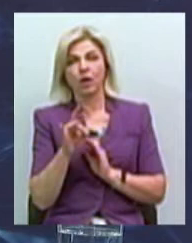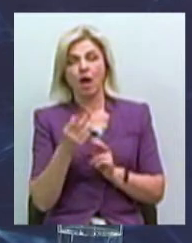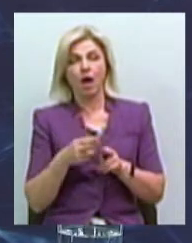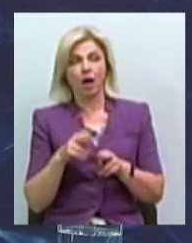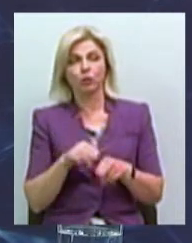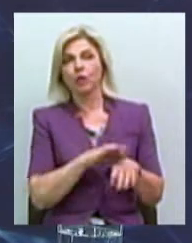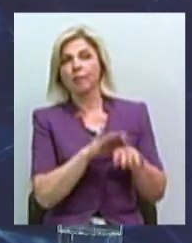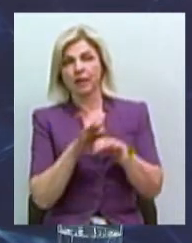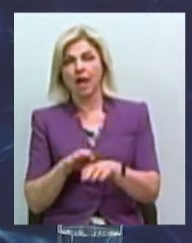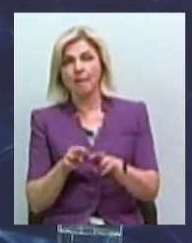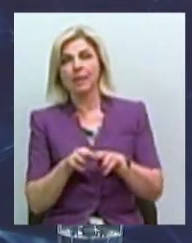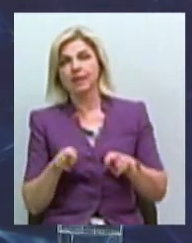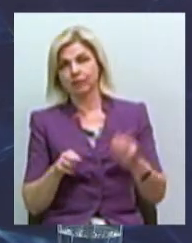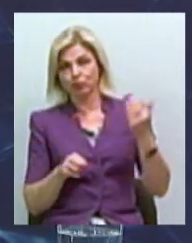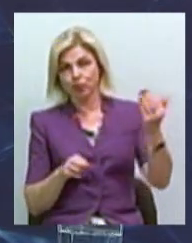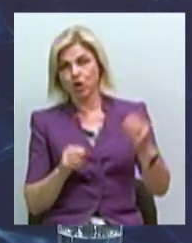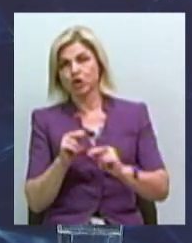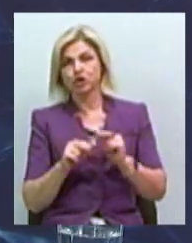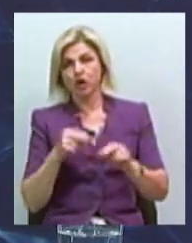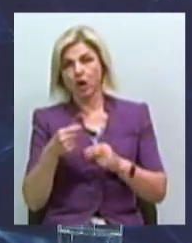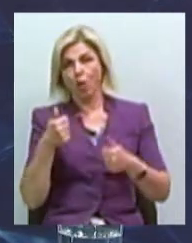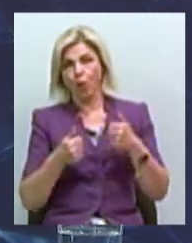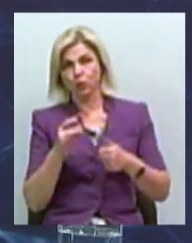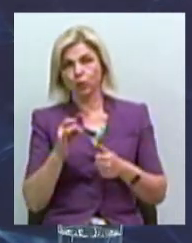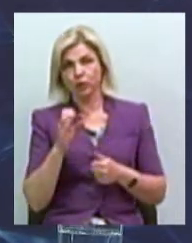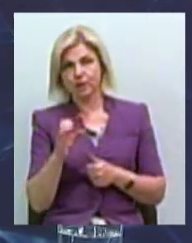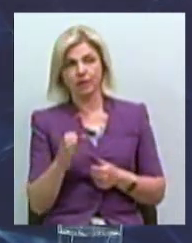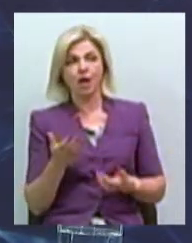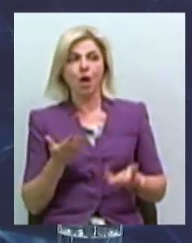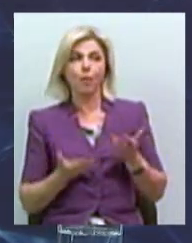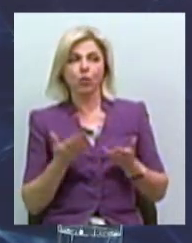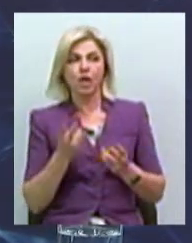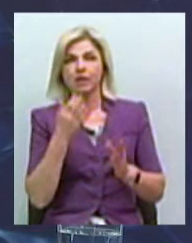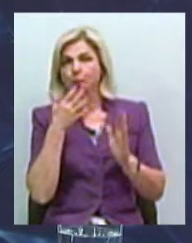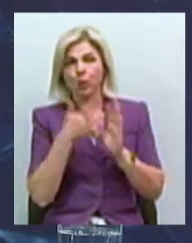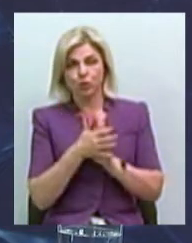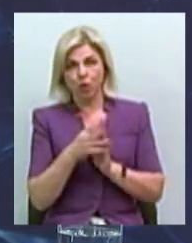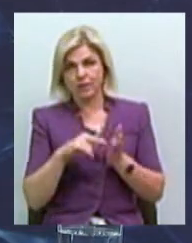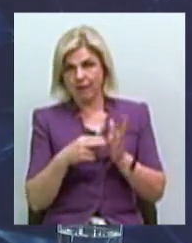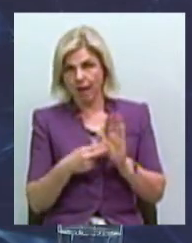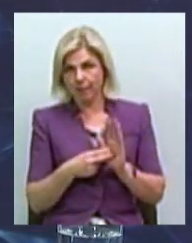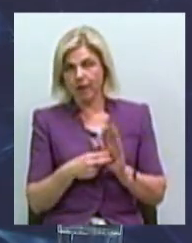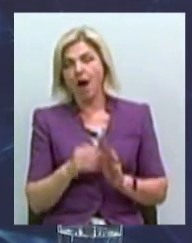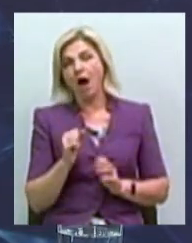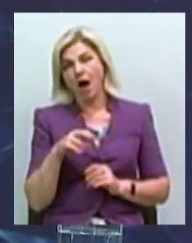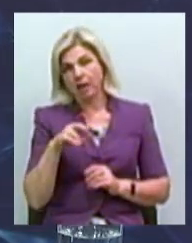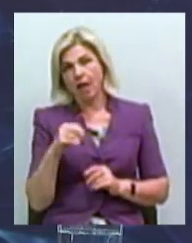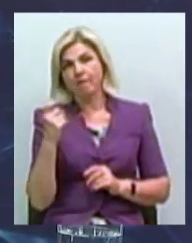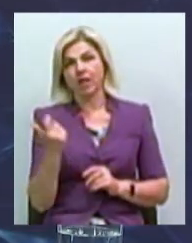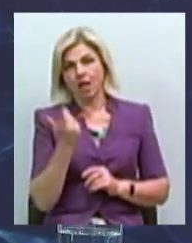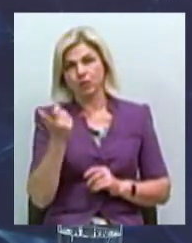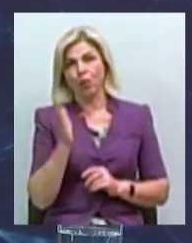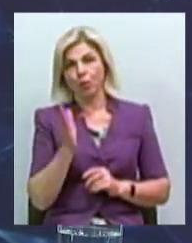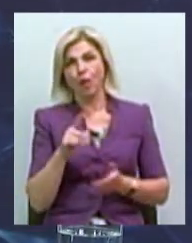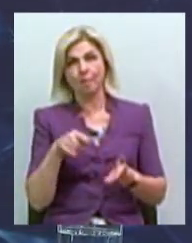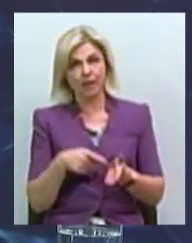міністр або міністерство, і там через конкурс, можливо, через не там якісь непрозорі схеми, але власником буде